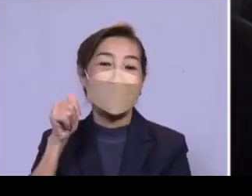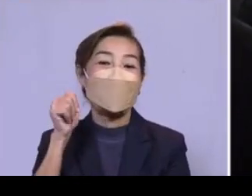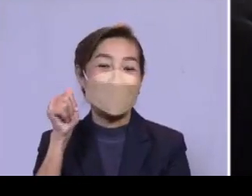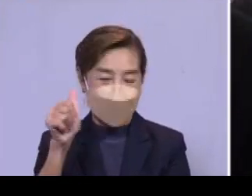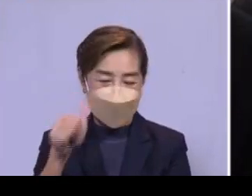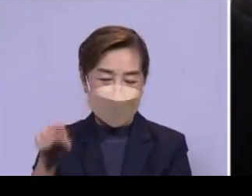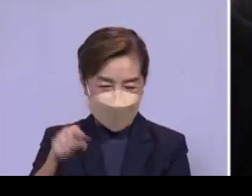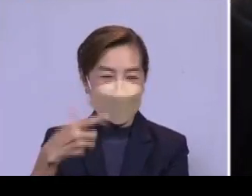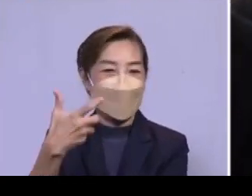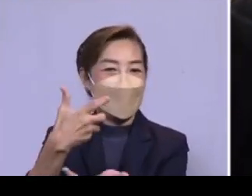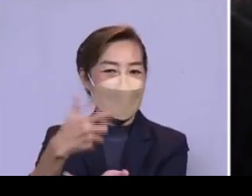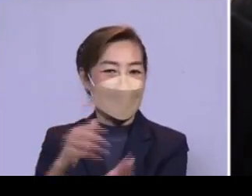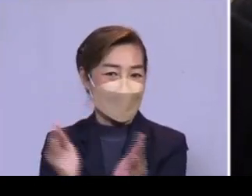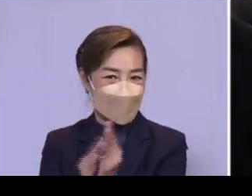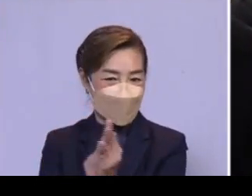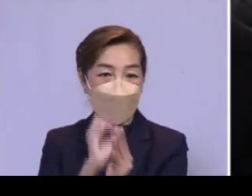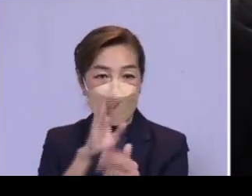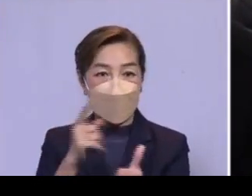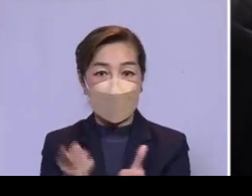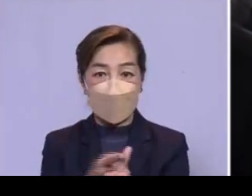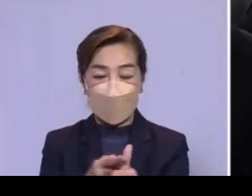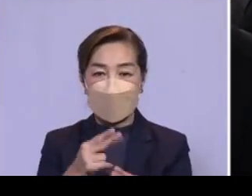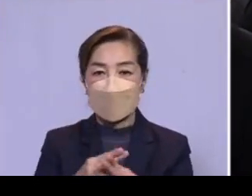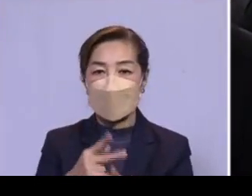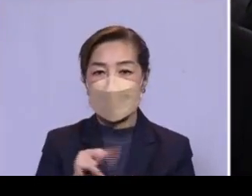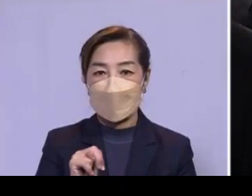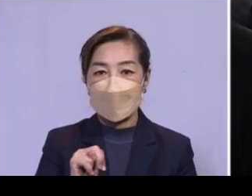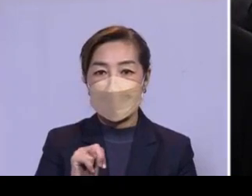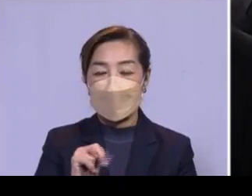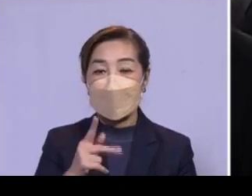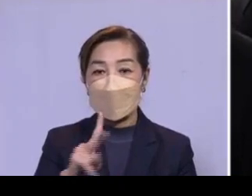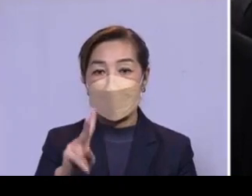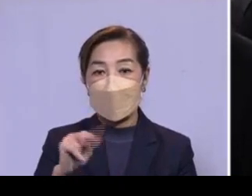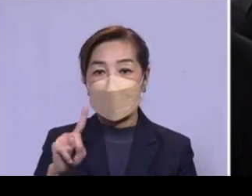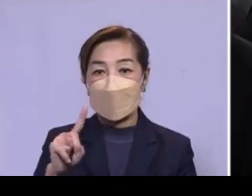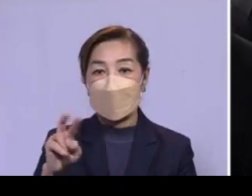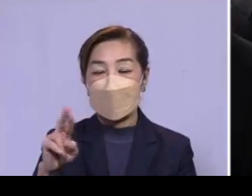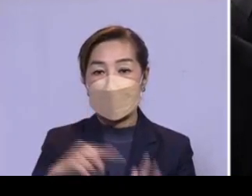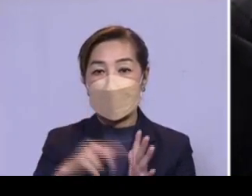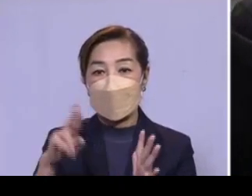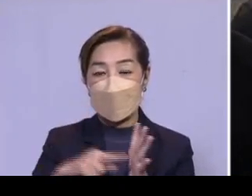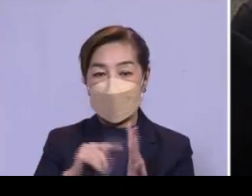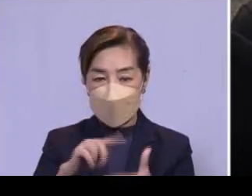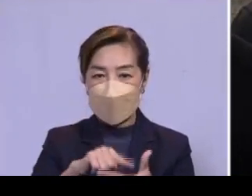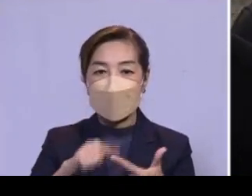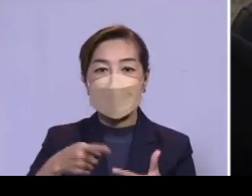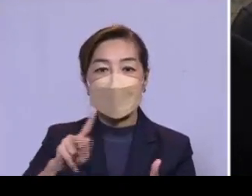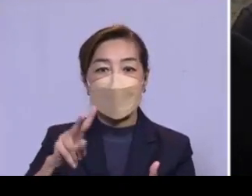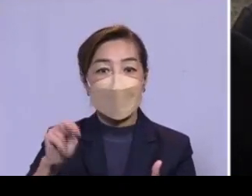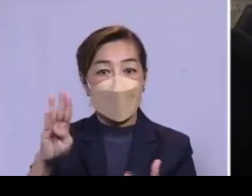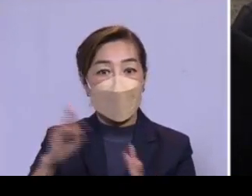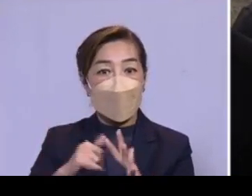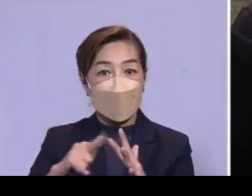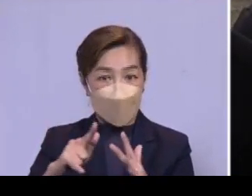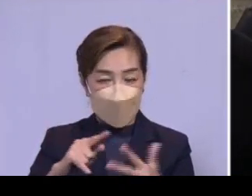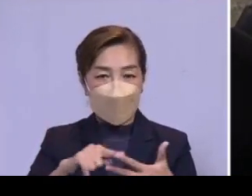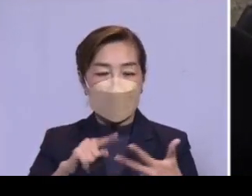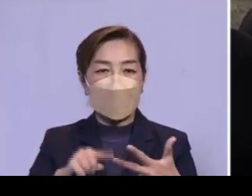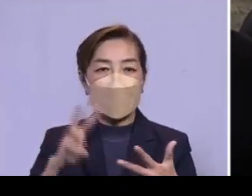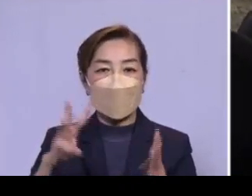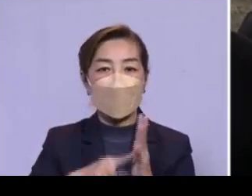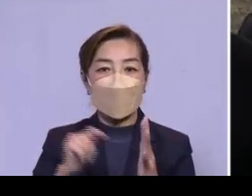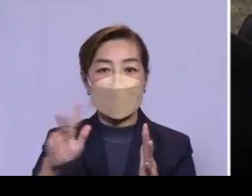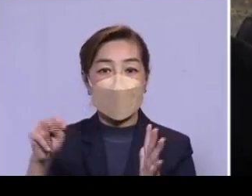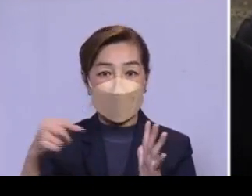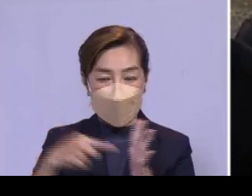ภัยนี่นะฮะชื่อว่าน้องธนารัตน์เอียดชต า น้องธนบุญเส้งย่องน้องวัฒนาสมาธิ